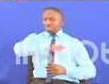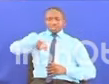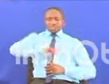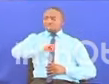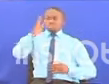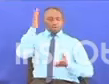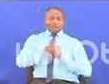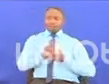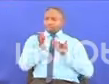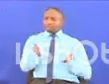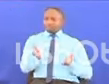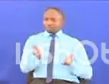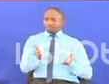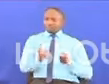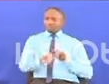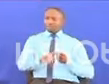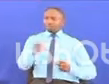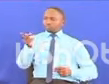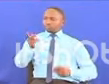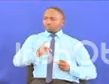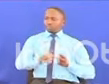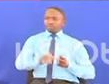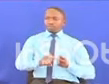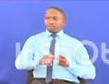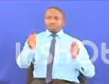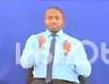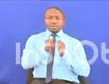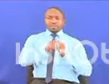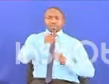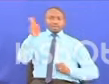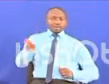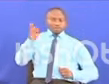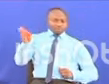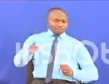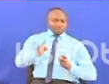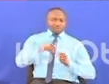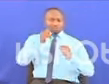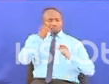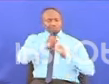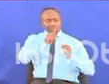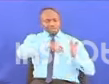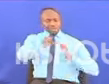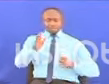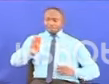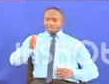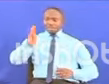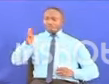haki. Mheshimiwa Spika, swala la halmashauri kufanya malipo ya shilingi